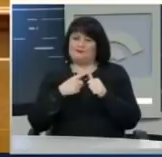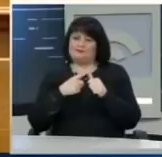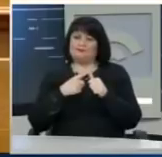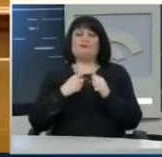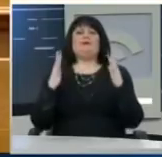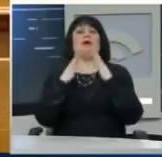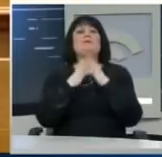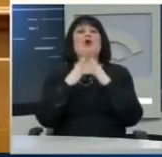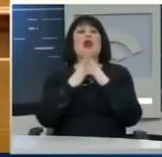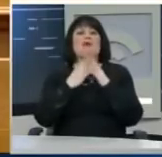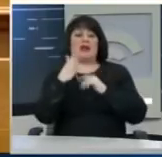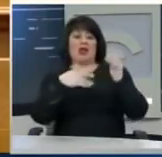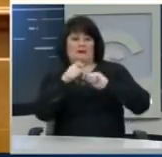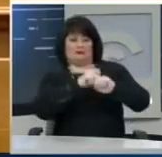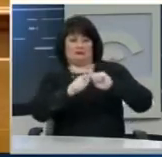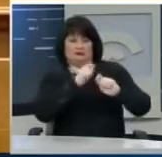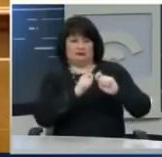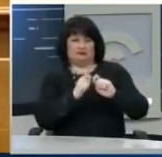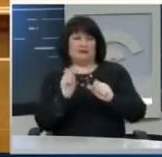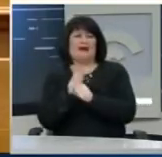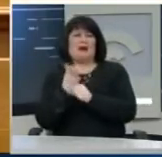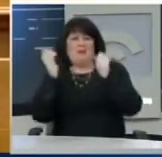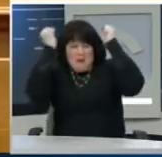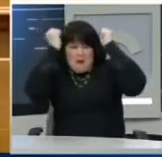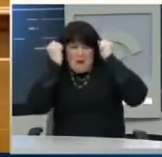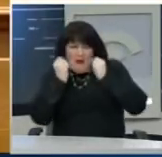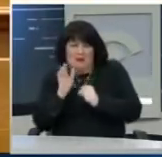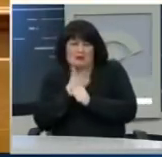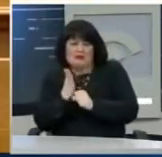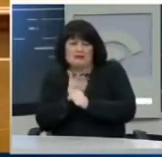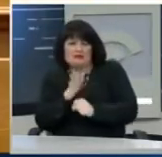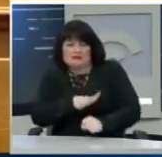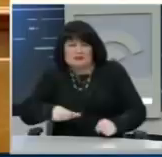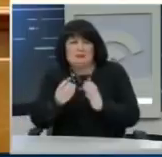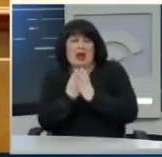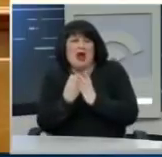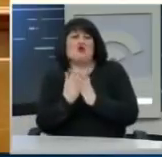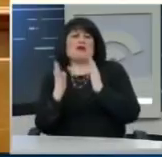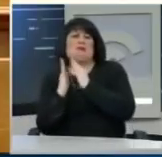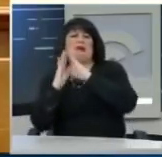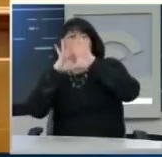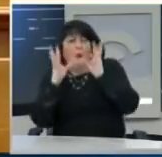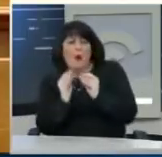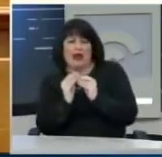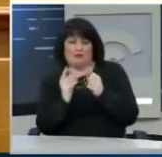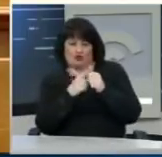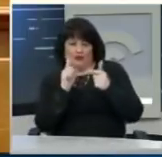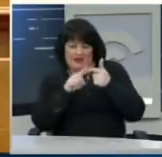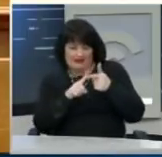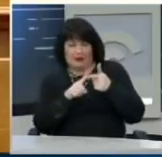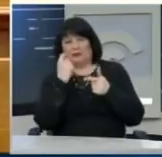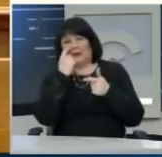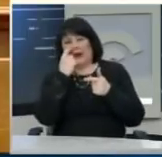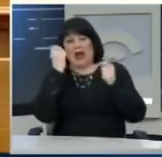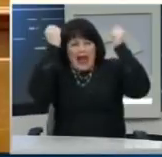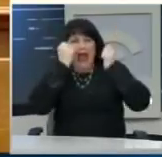στις πολεμικές επανορθώσεις για τις υλικές καταστροφές και τη διάλυση του παραγωγικού ιστού της χώρας. Δεύτερον,